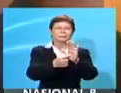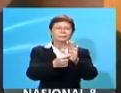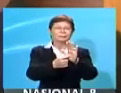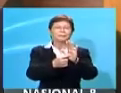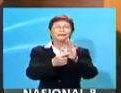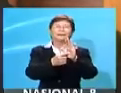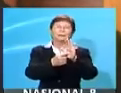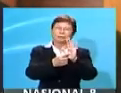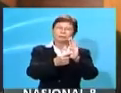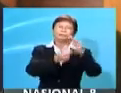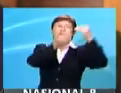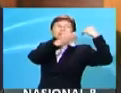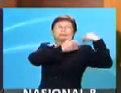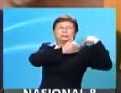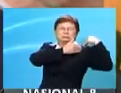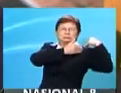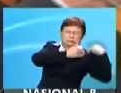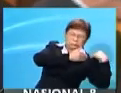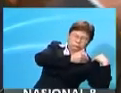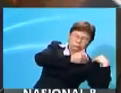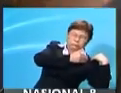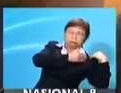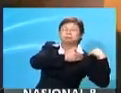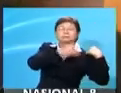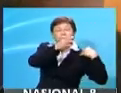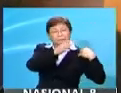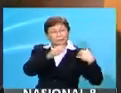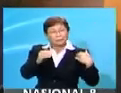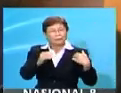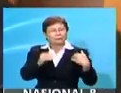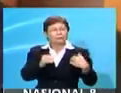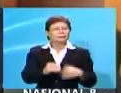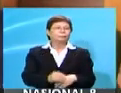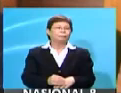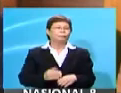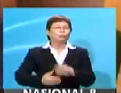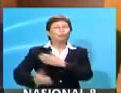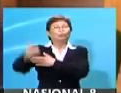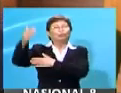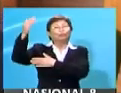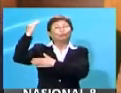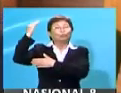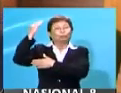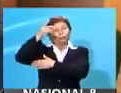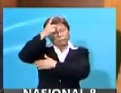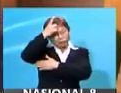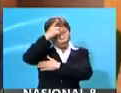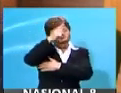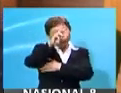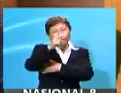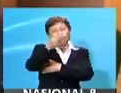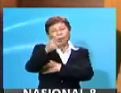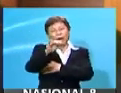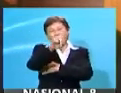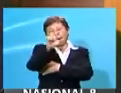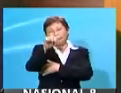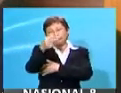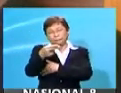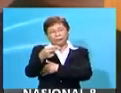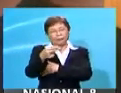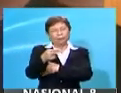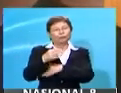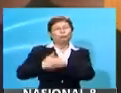tanggungjawab yang cukup penting apatah lagi sebelum ini yang dimainkan peranan oleh Datuk Hamzah Zainuddin sebagai timbalan yang